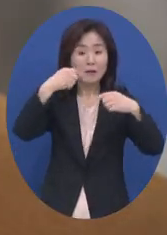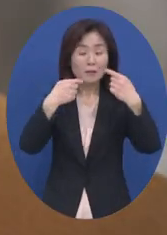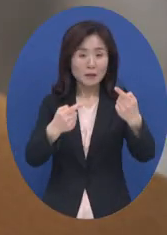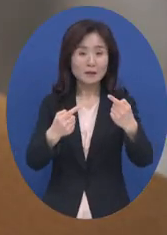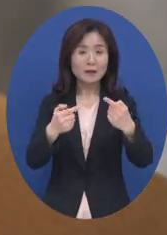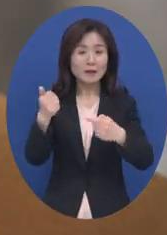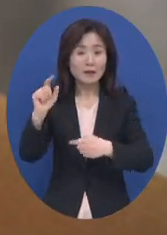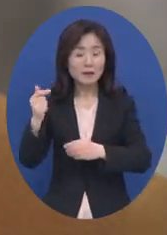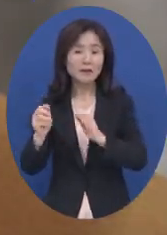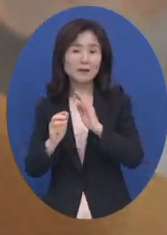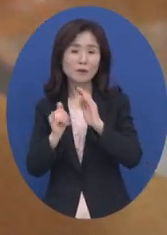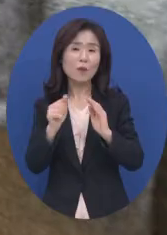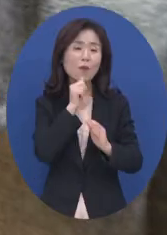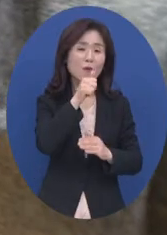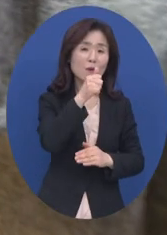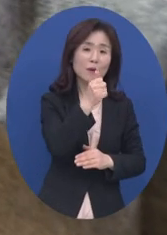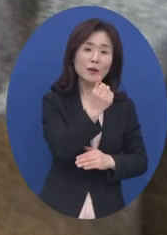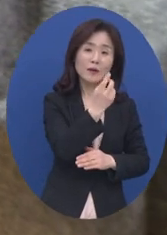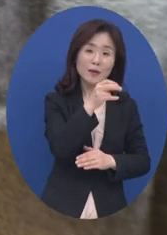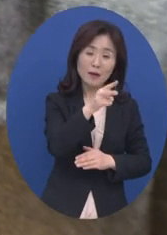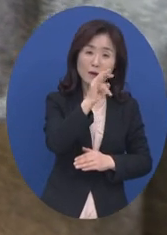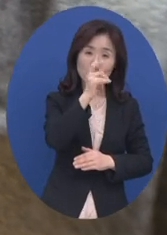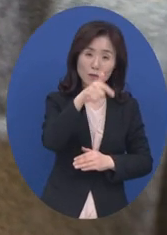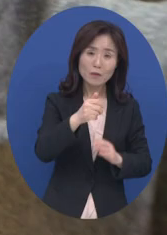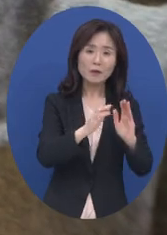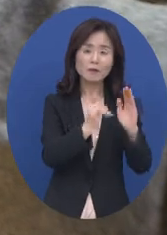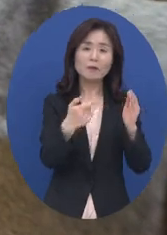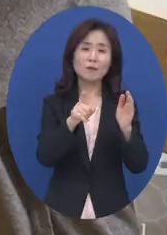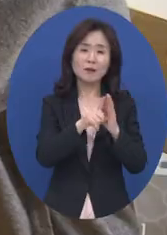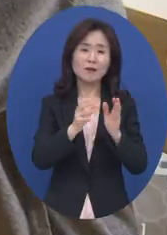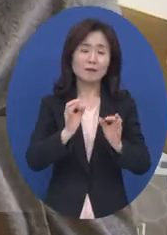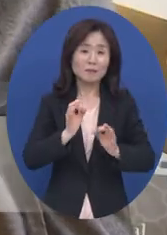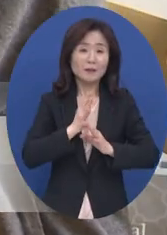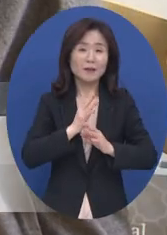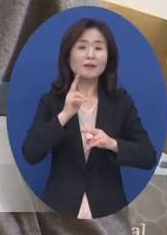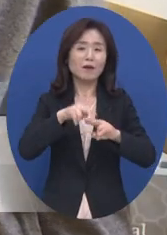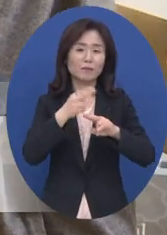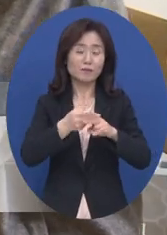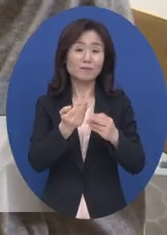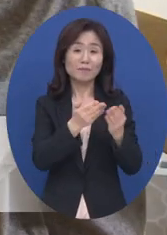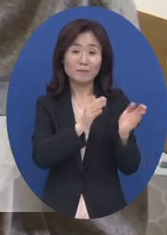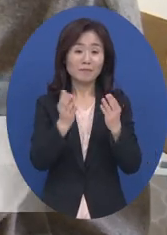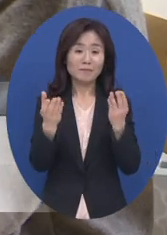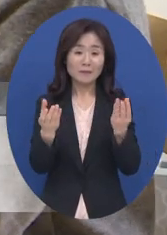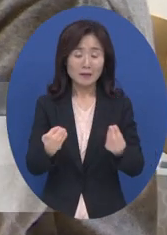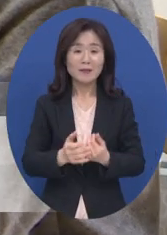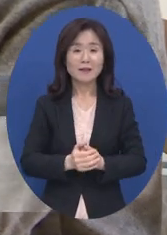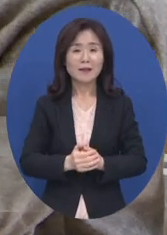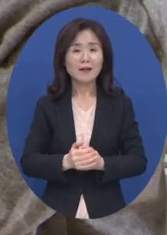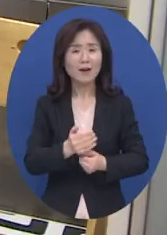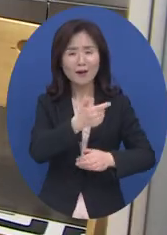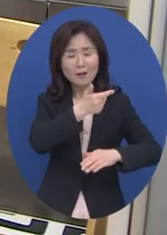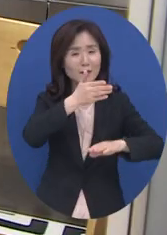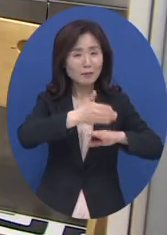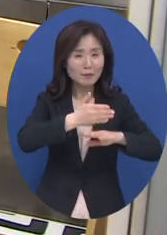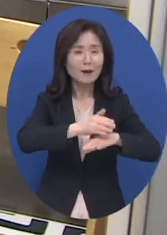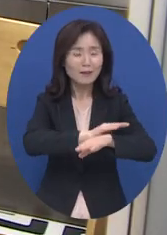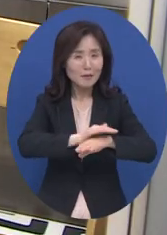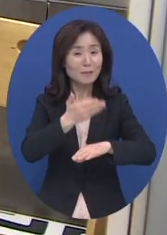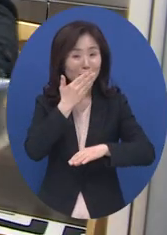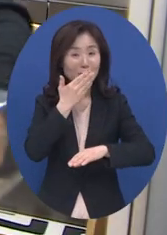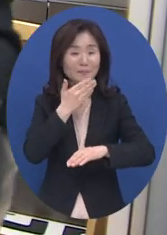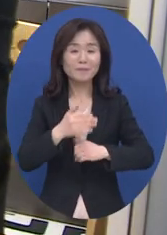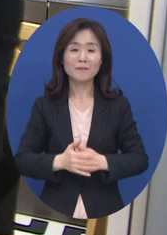홍게 혹시 가족을 위해 깜짝 선물을 준비했습니다 제노 황사의 5살 먹어볼게요 사회적